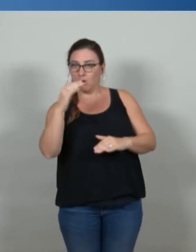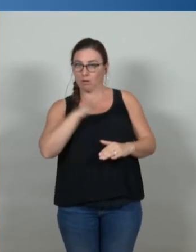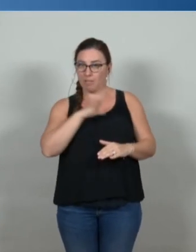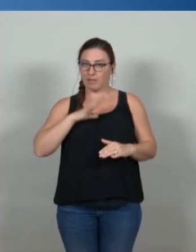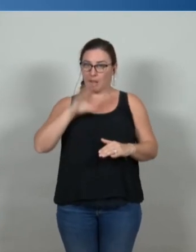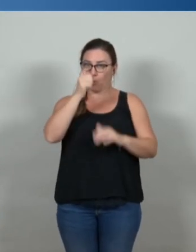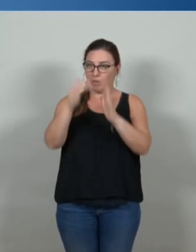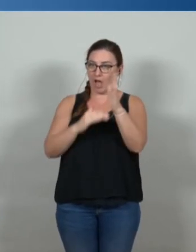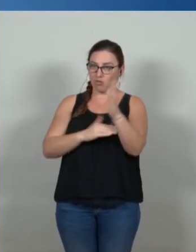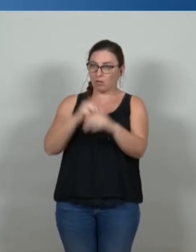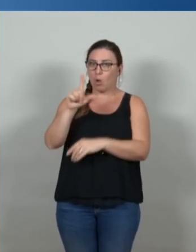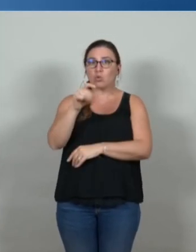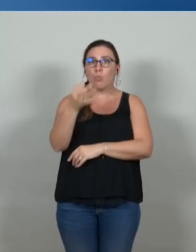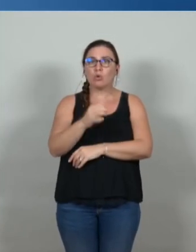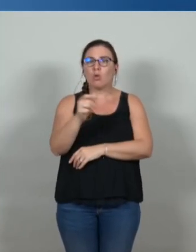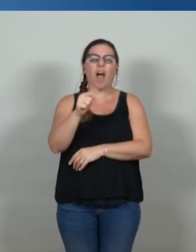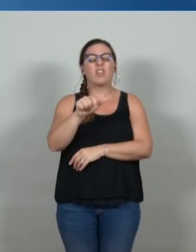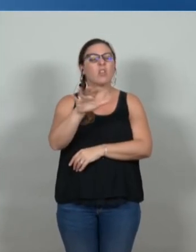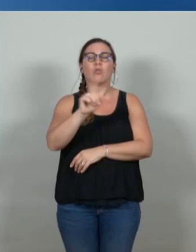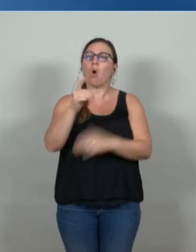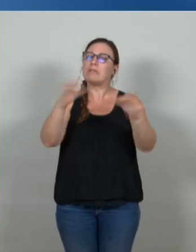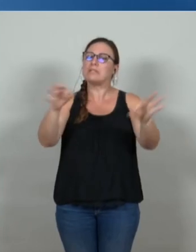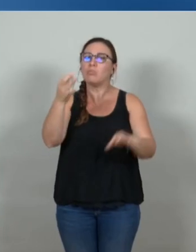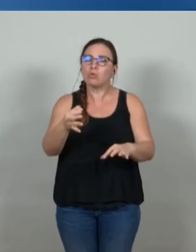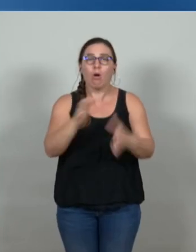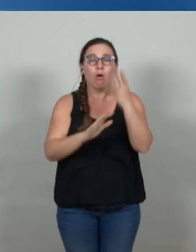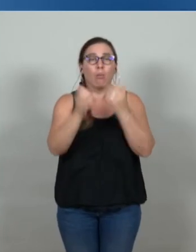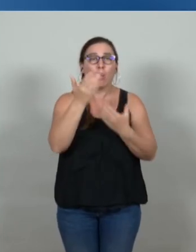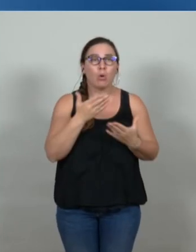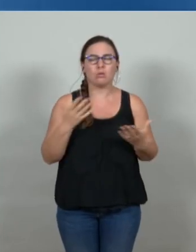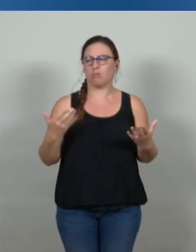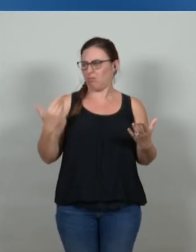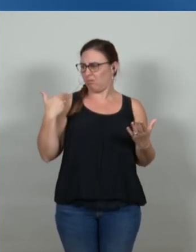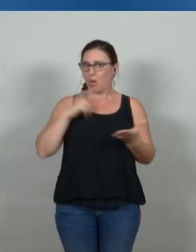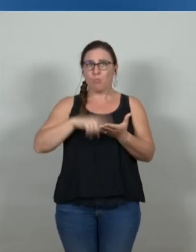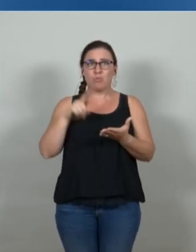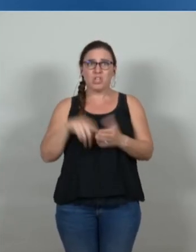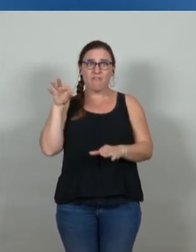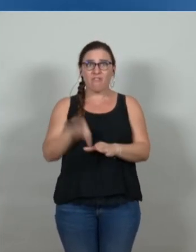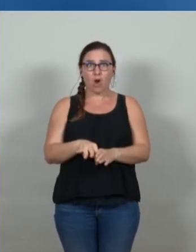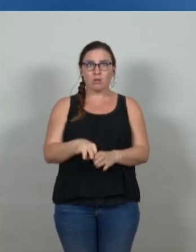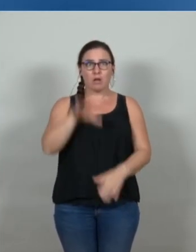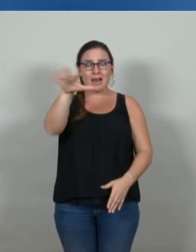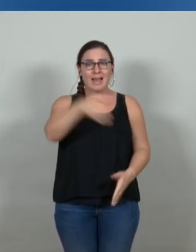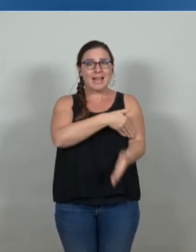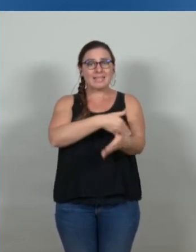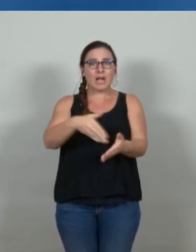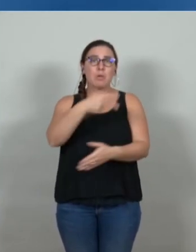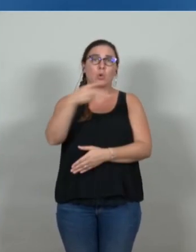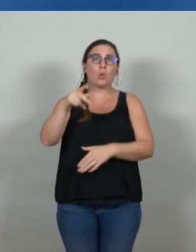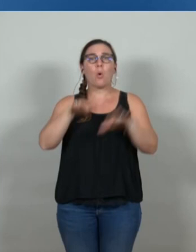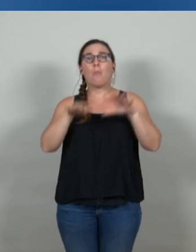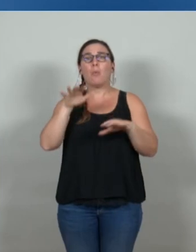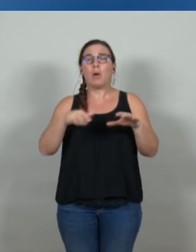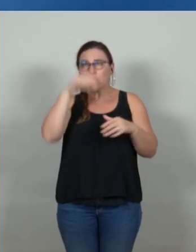là qui viennent indiquer c'est pas 2% c'est pas un ennemi mais c'est 10 on a on vient de voter un budget où il y a 5 millions à peu près d'euros si